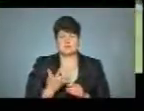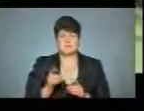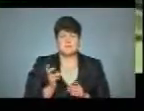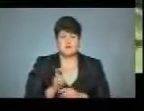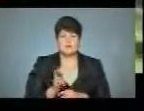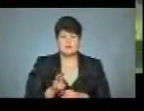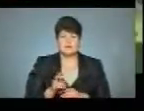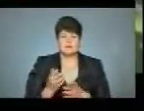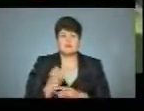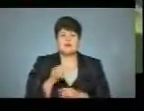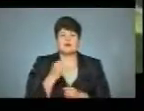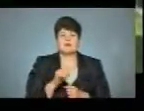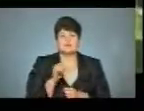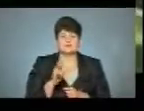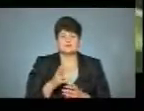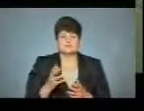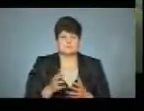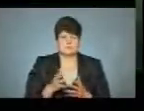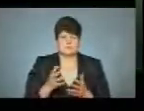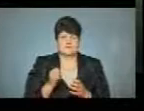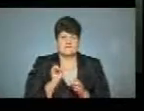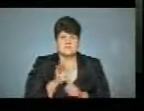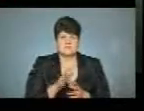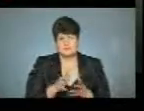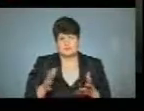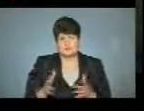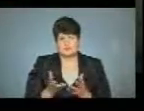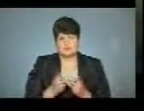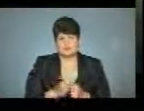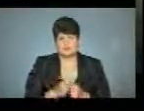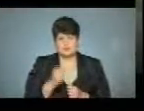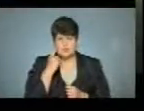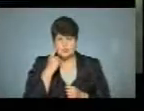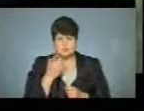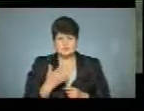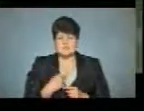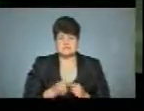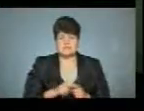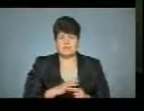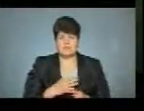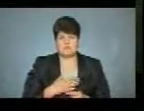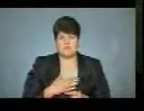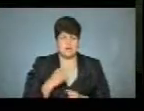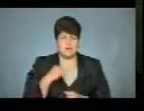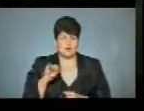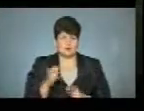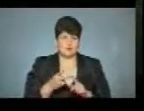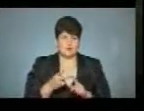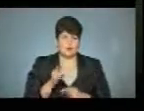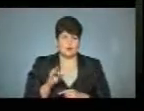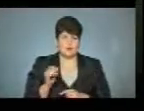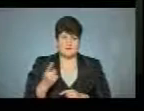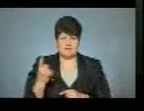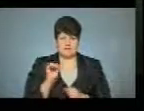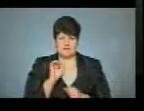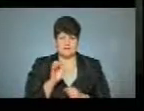той, хто вибиває найбільшу кількість очок. Я набив на нозі 90 раз. Це вже мій рекорд був. Це був мій другий рекорд. Я перший